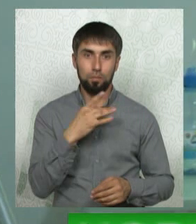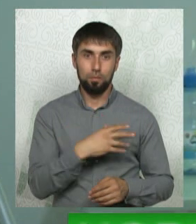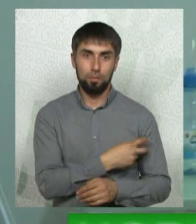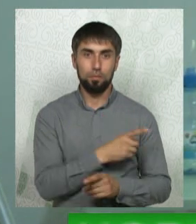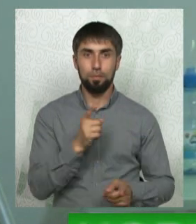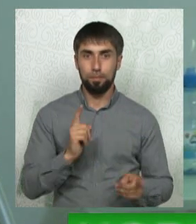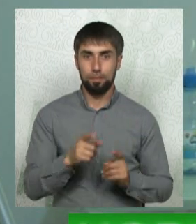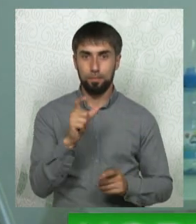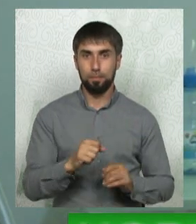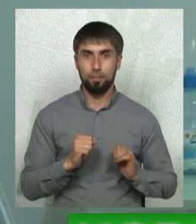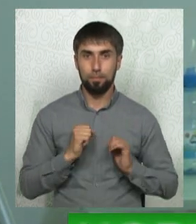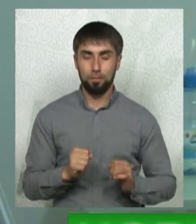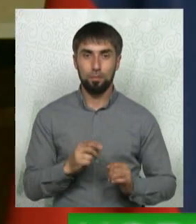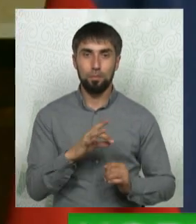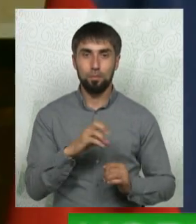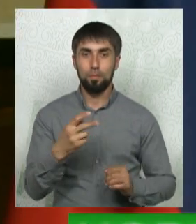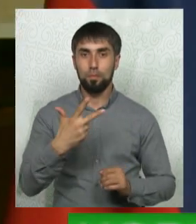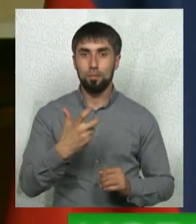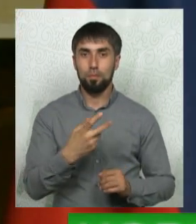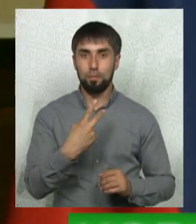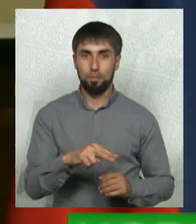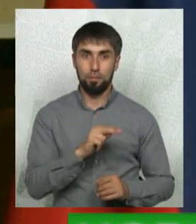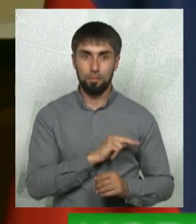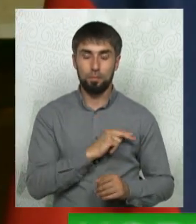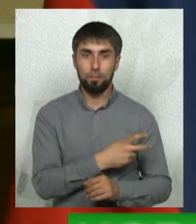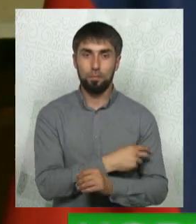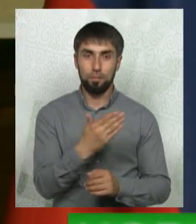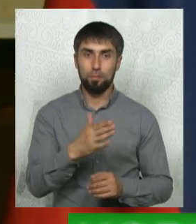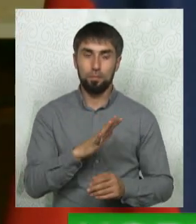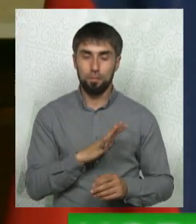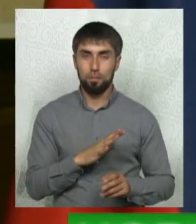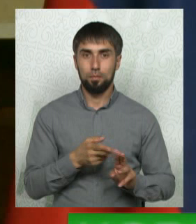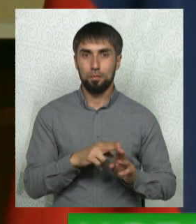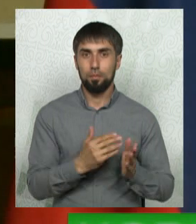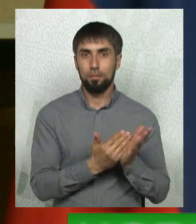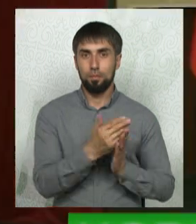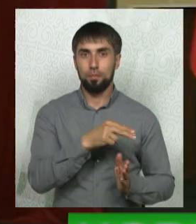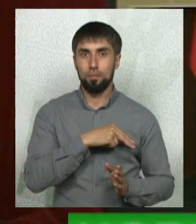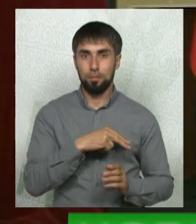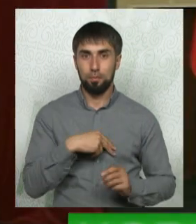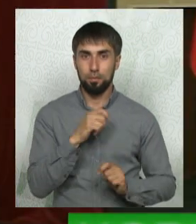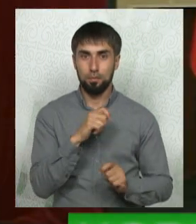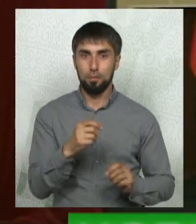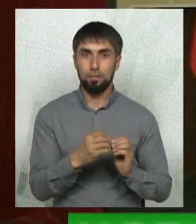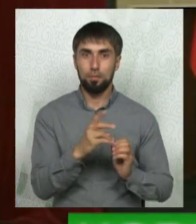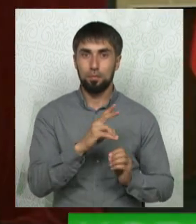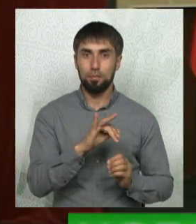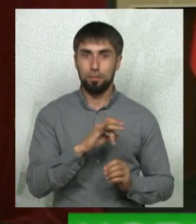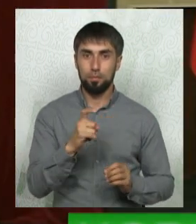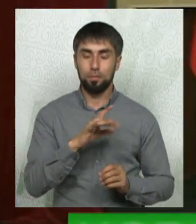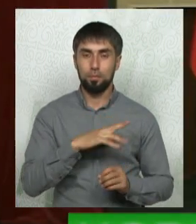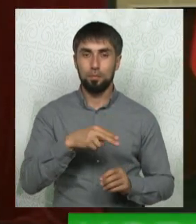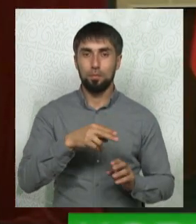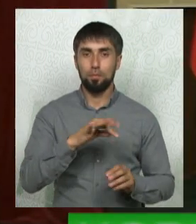врачей настоящими героями. Более 320 работников здравоохранения были представлены к высоким государственным наградам. 10 из них отметили